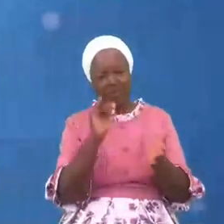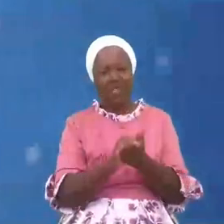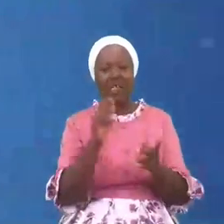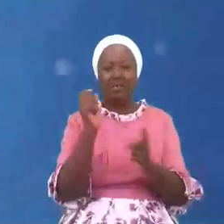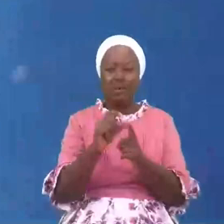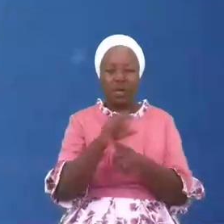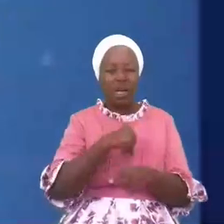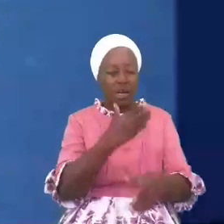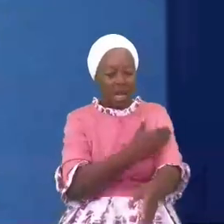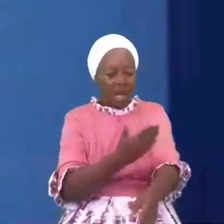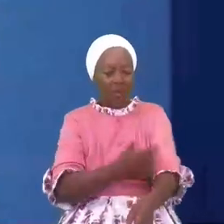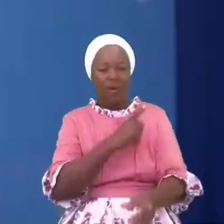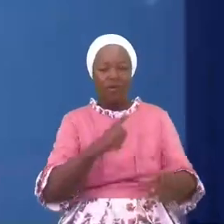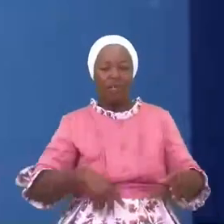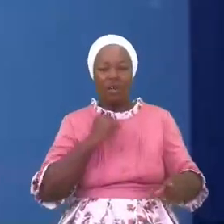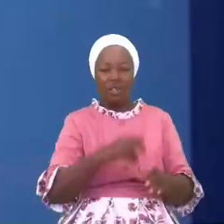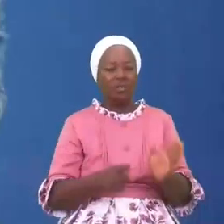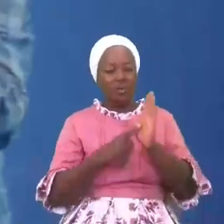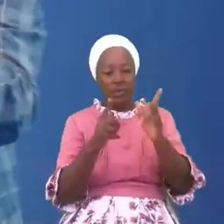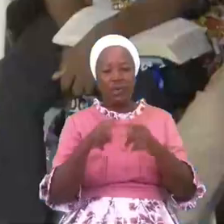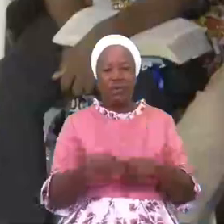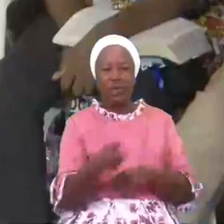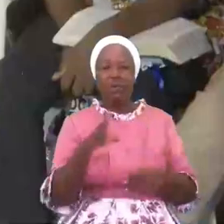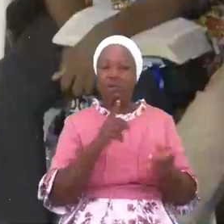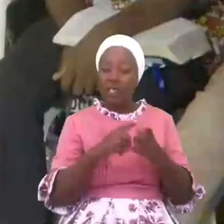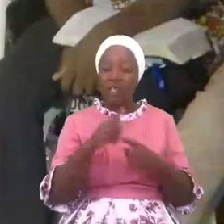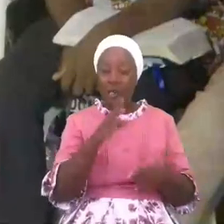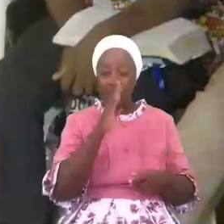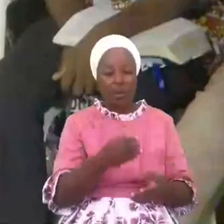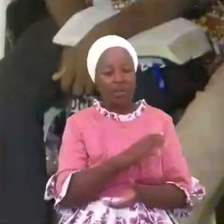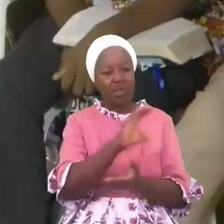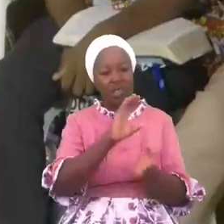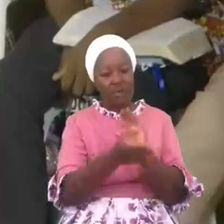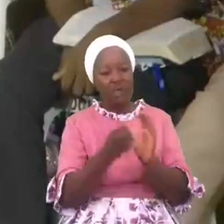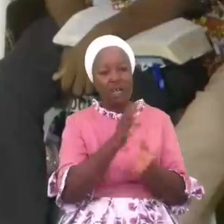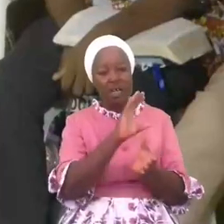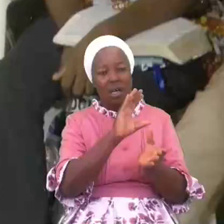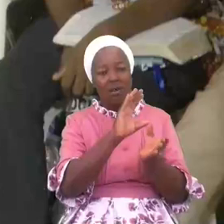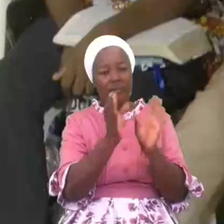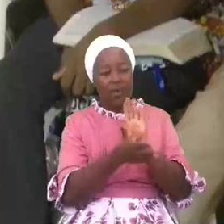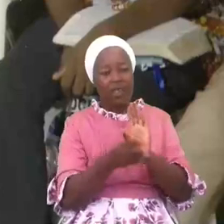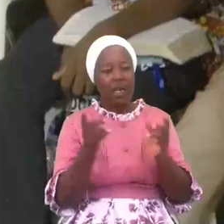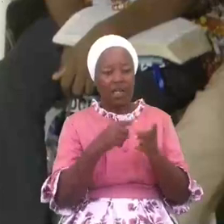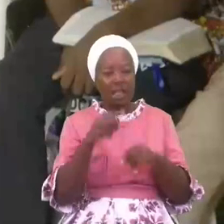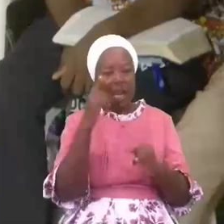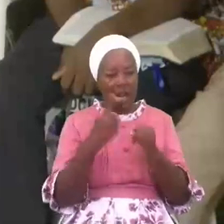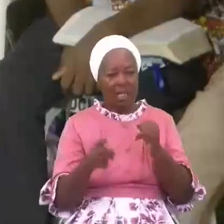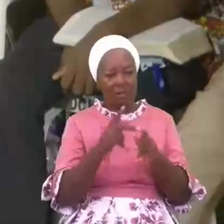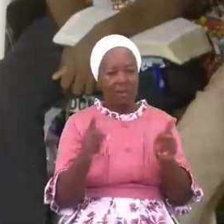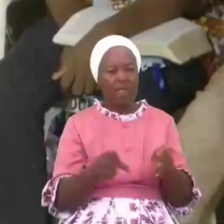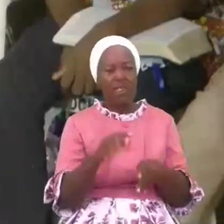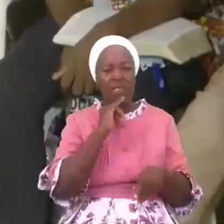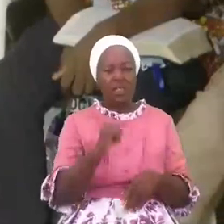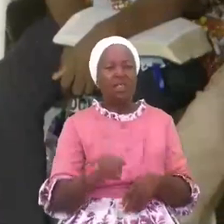et le bras de l'Éternel leur est révélé, ils seront convertis. Mais la dernière partie dit et que je ne